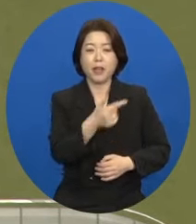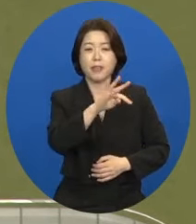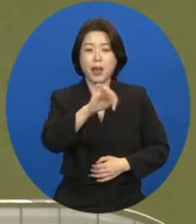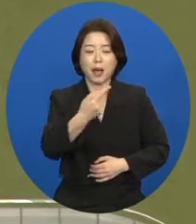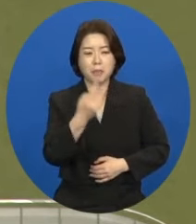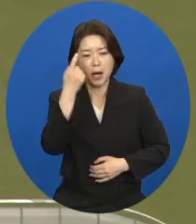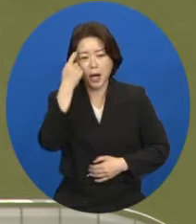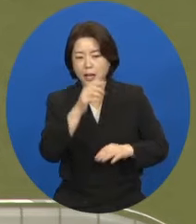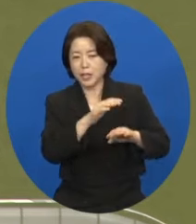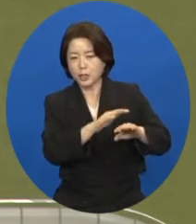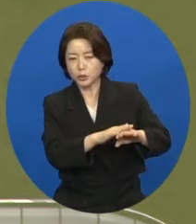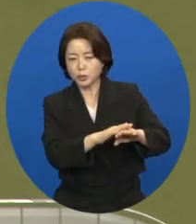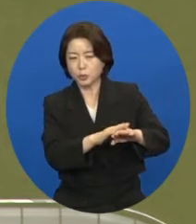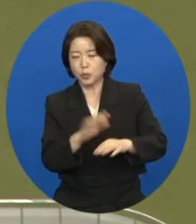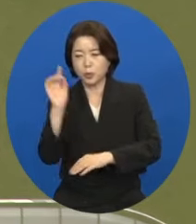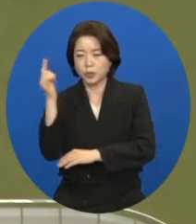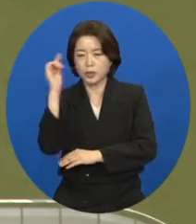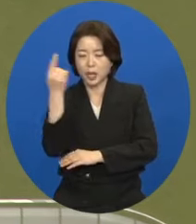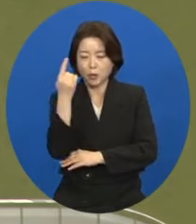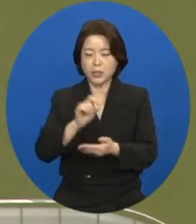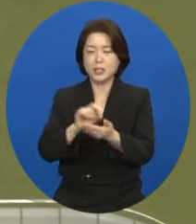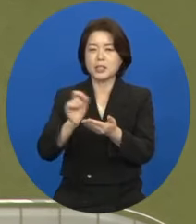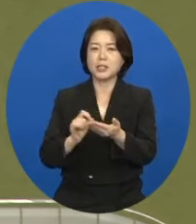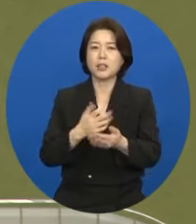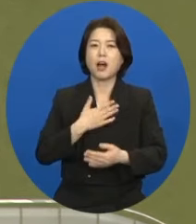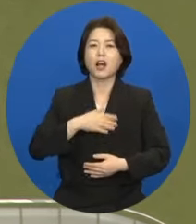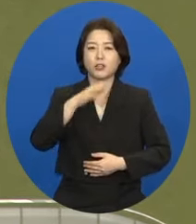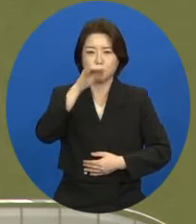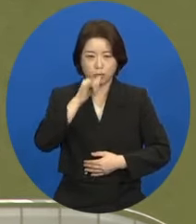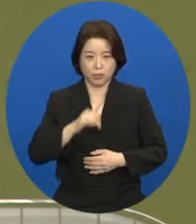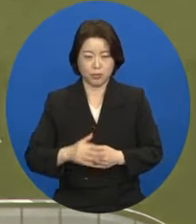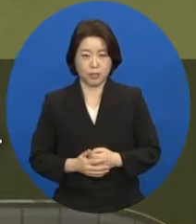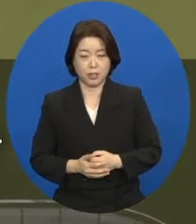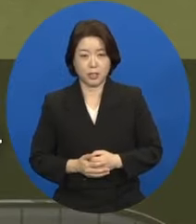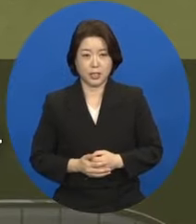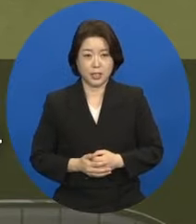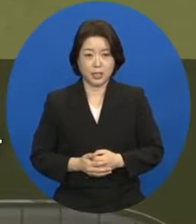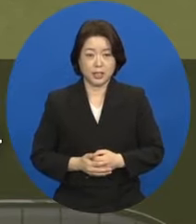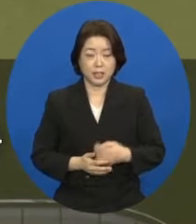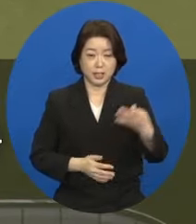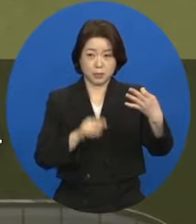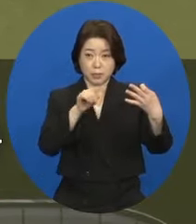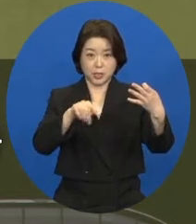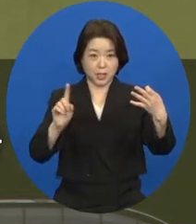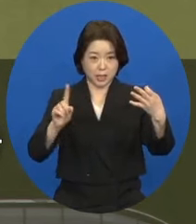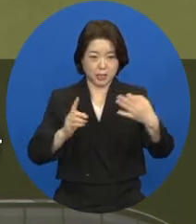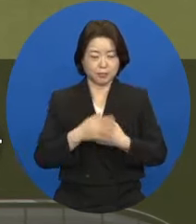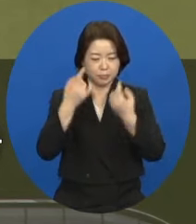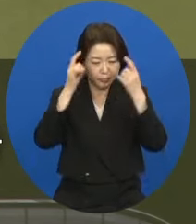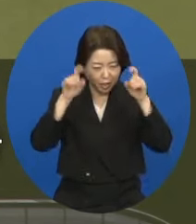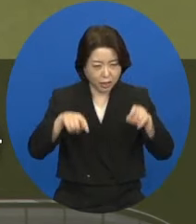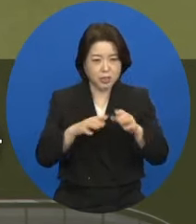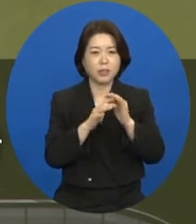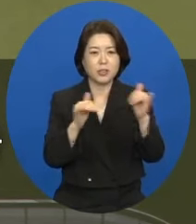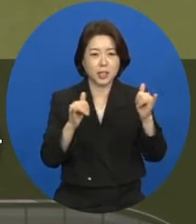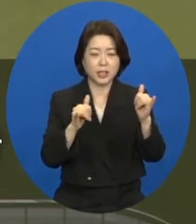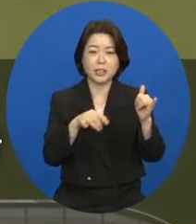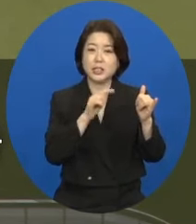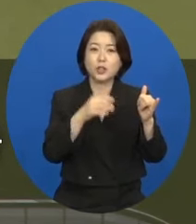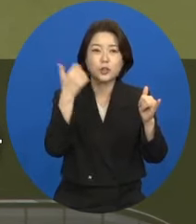쓴 것임을 알 수 있는 근거가 1절에 나옵니다. 자, 1절에 이렇게 되어 있어요. 어리석은 자는, 이 어리석은